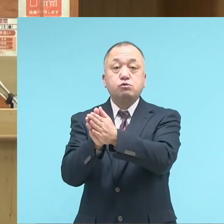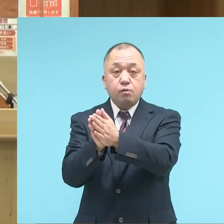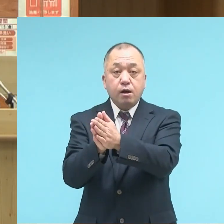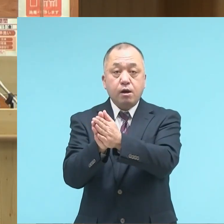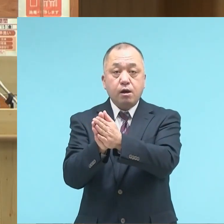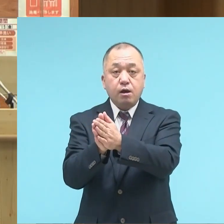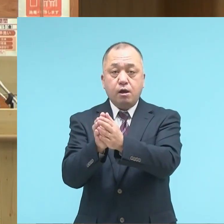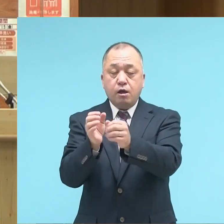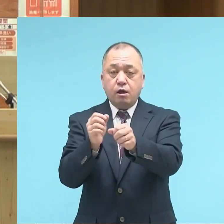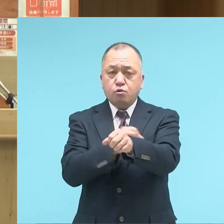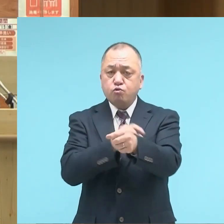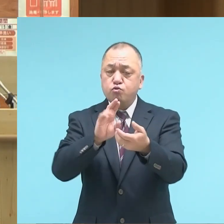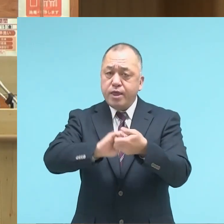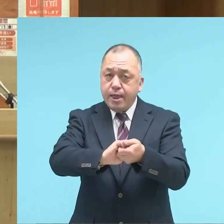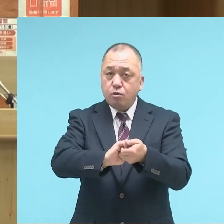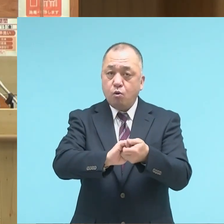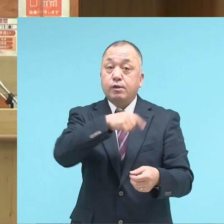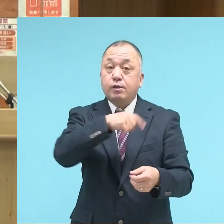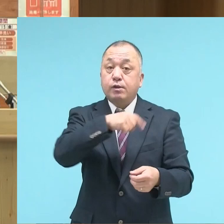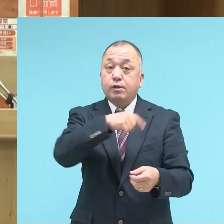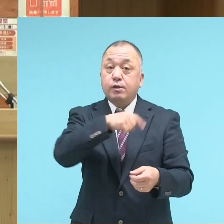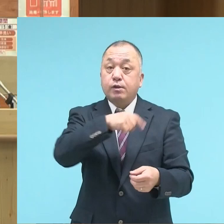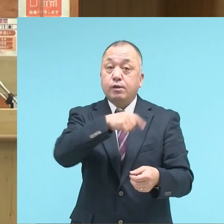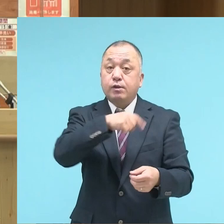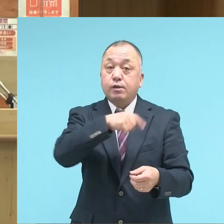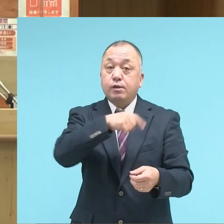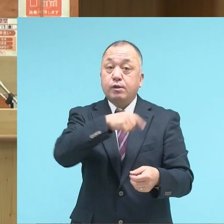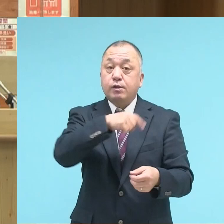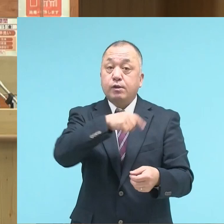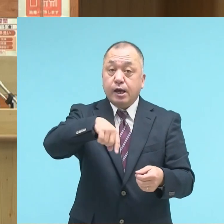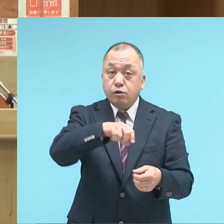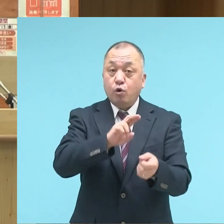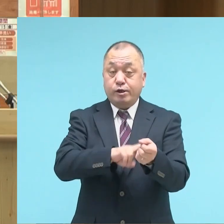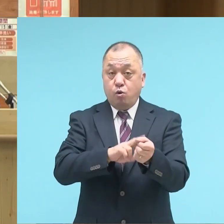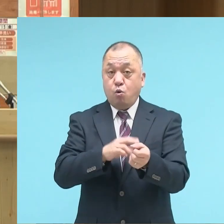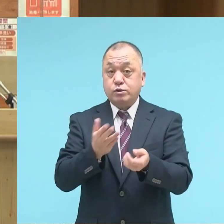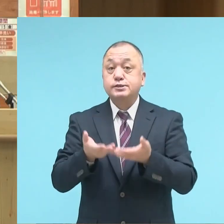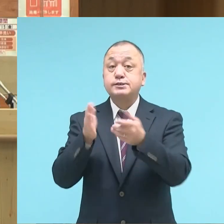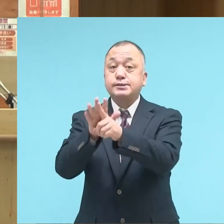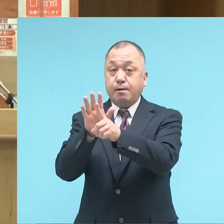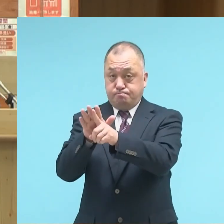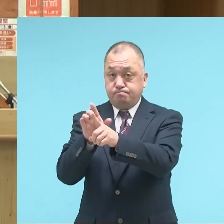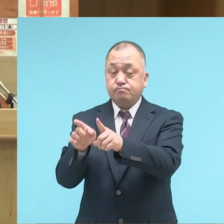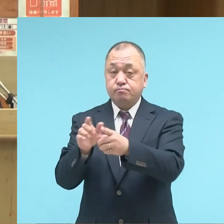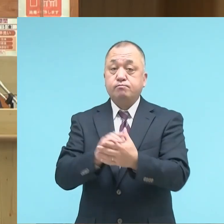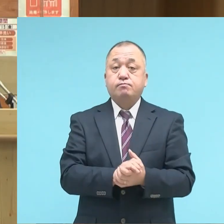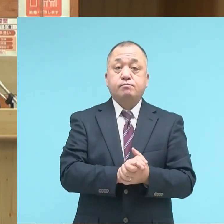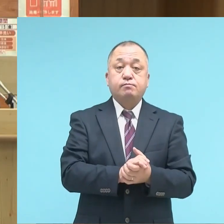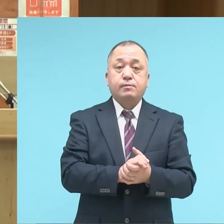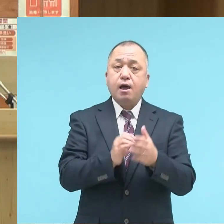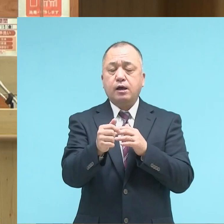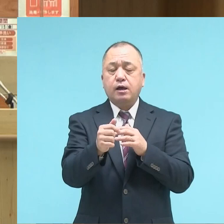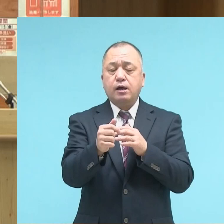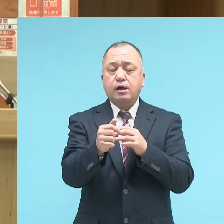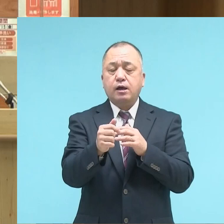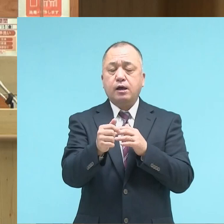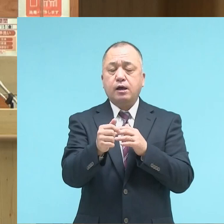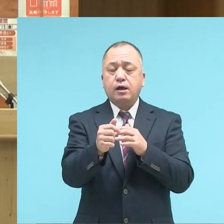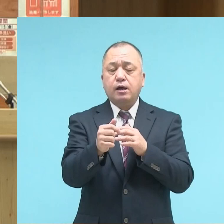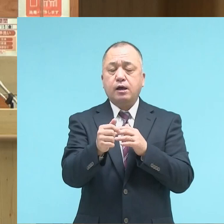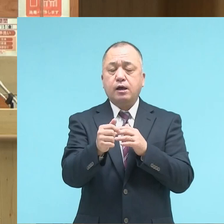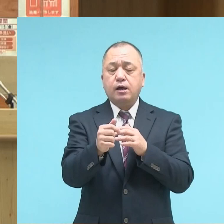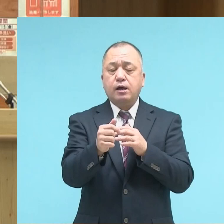特定の委員の中での医療支援であると。なんだかその派遣しているその理由って自